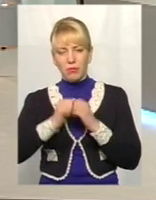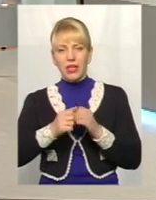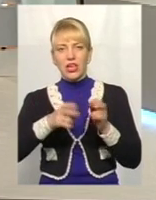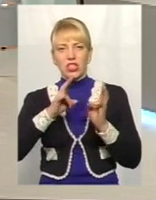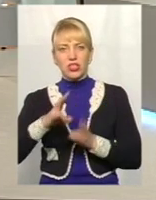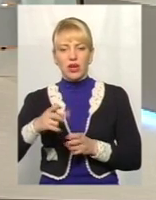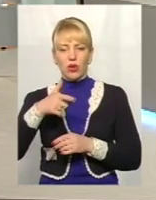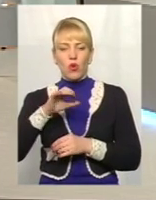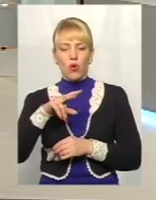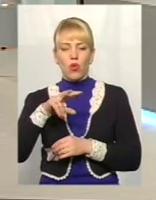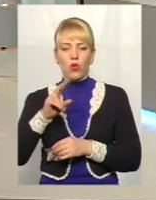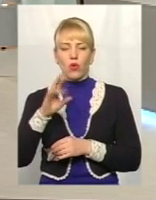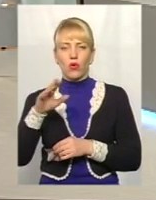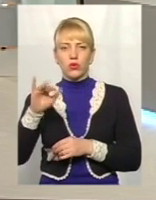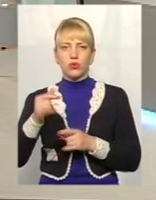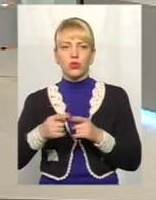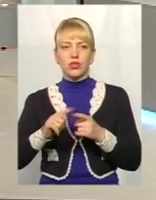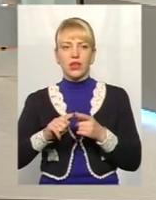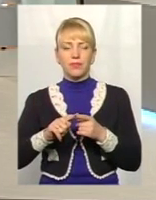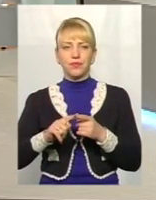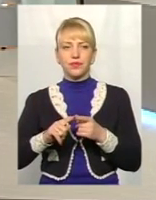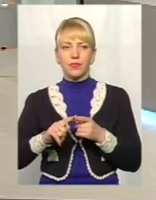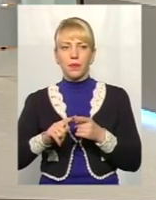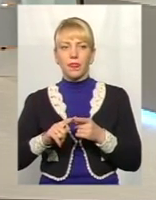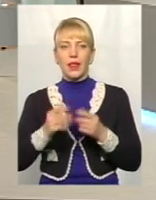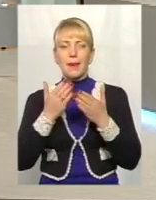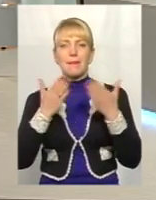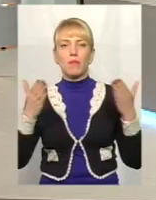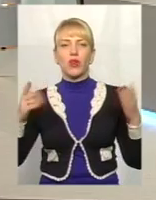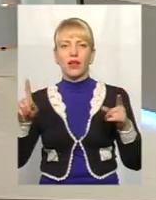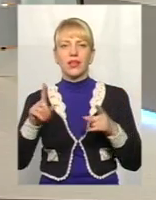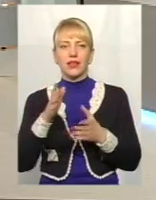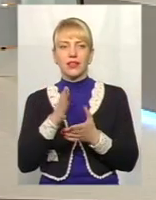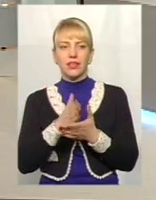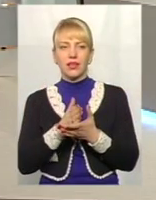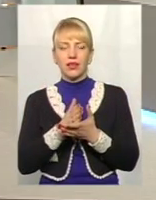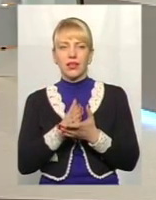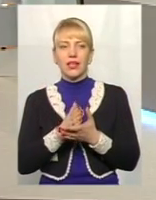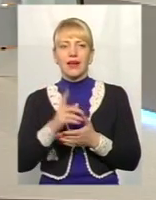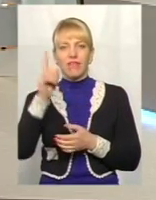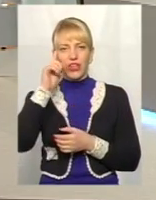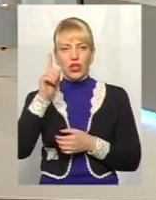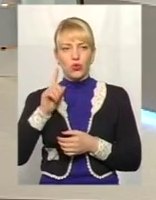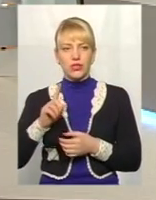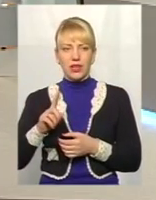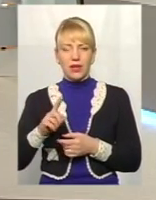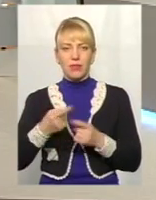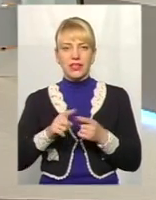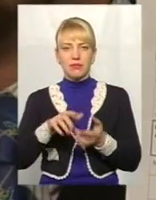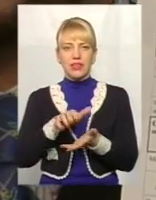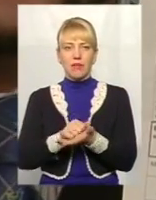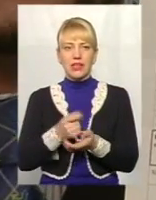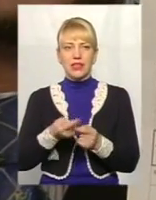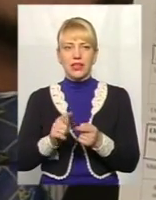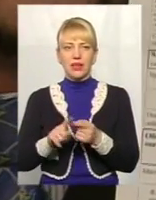Голокосту Яд Вашем. Це пам'ятник, меморіал, який знаходиться в Єрусалимі. Він займається тим,